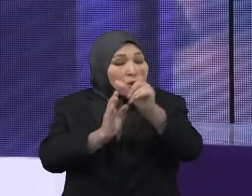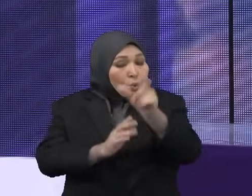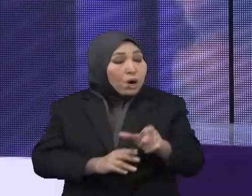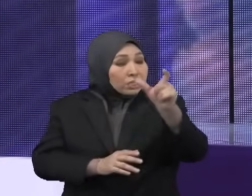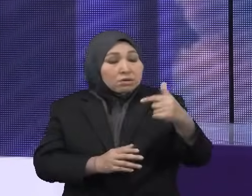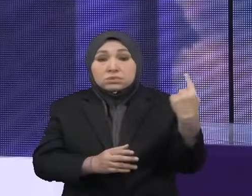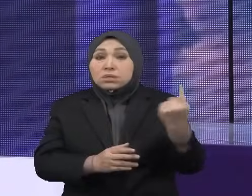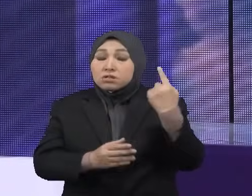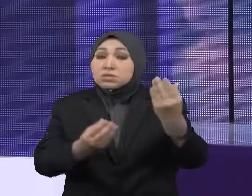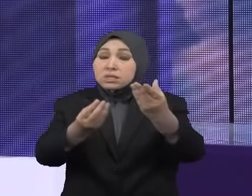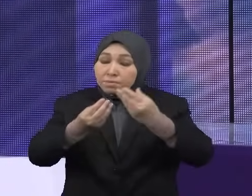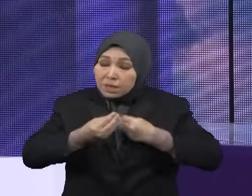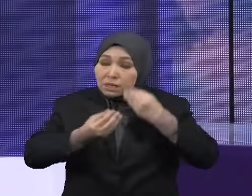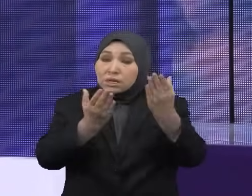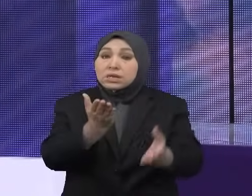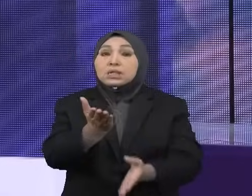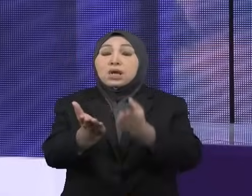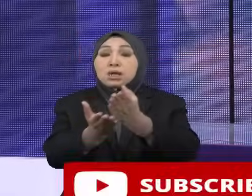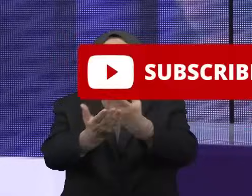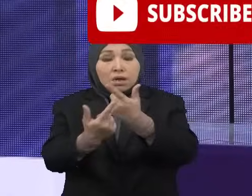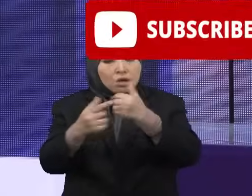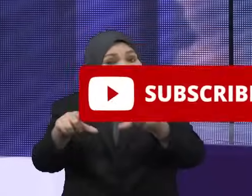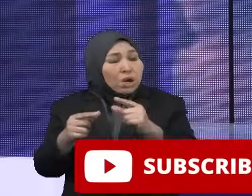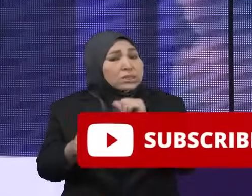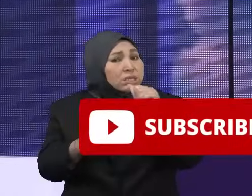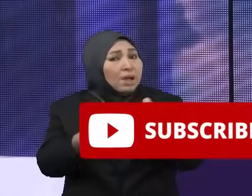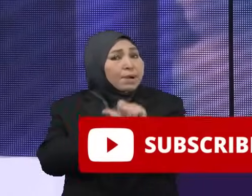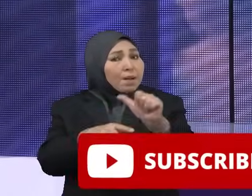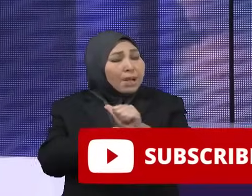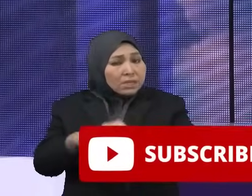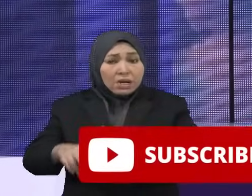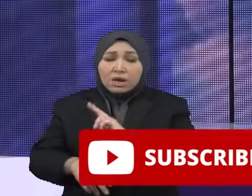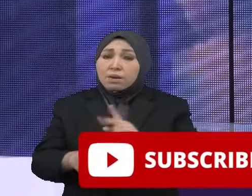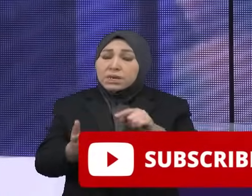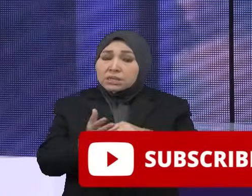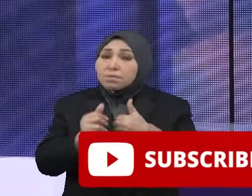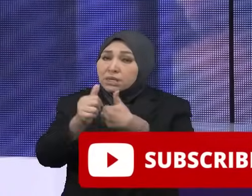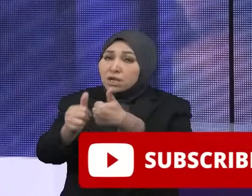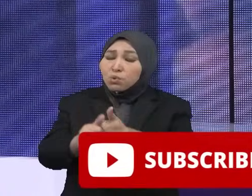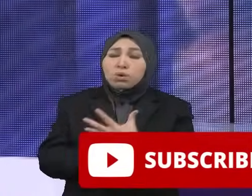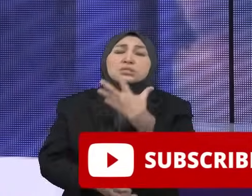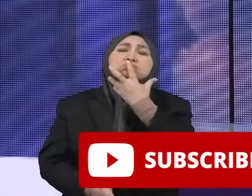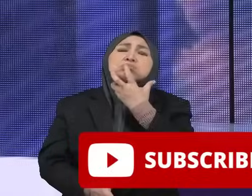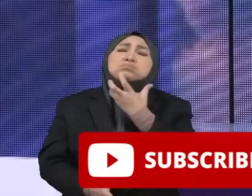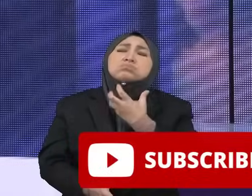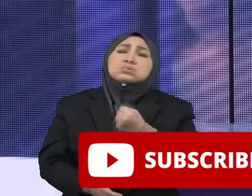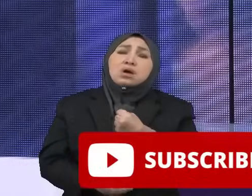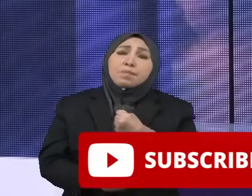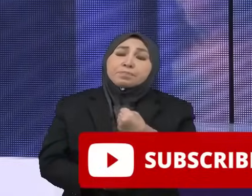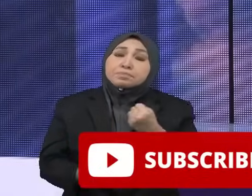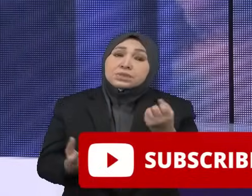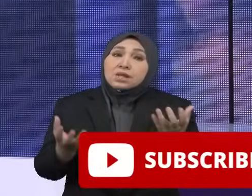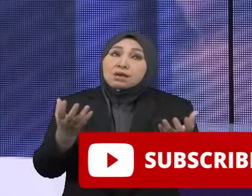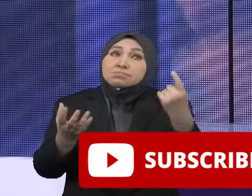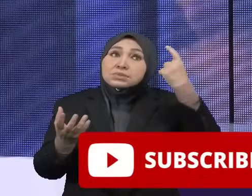sentiasa diberi hidayah daripada Al-Quran dan tidak mengamalkan agama ini mengikut kepada nafsu ataupun neraca